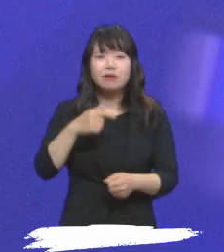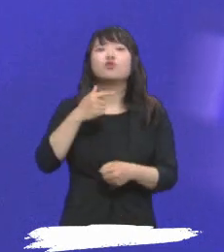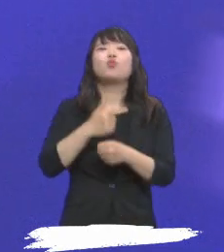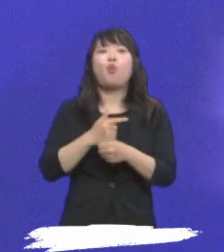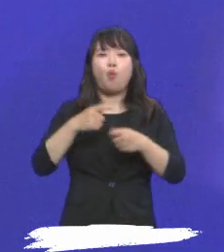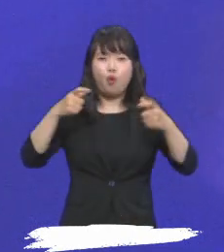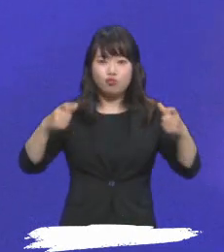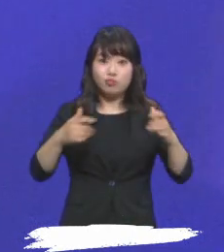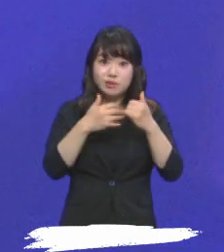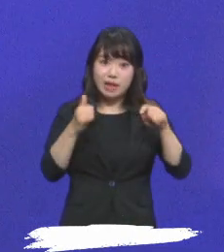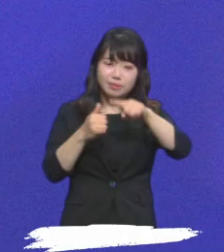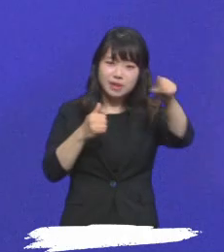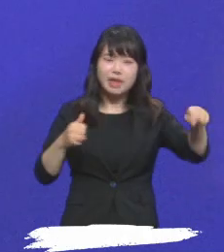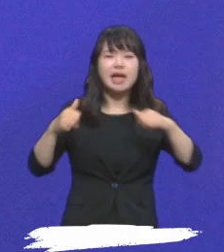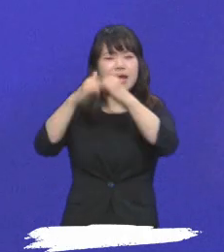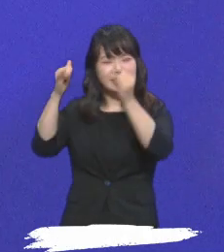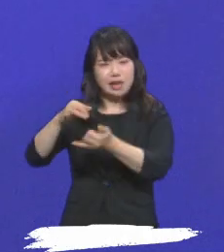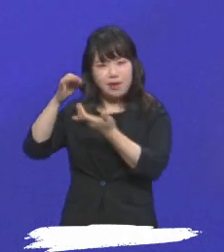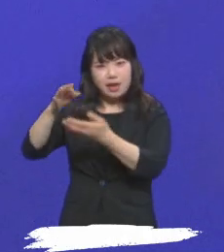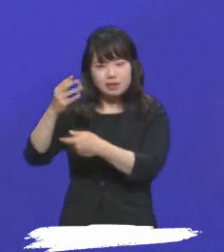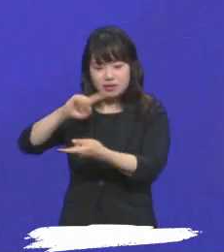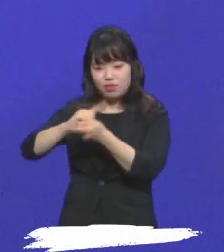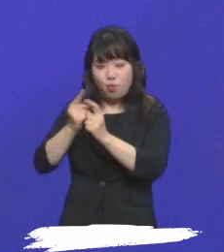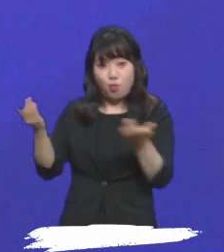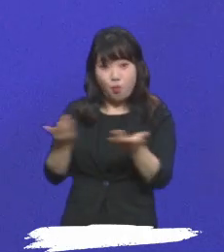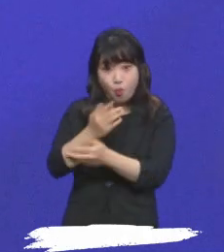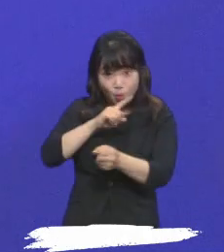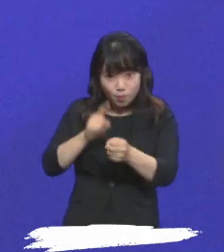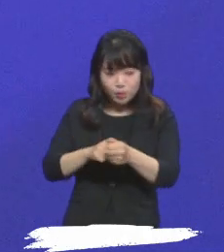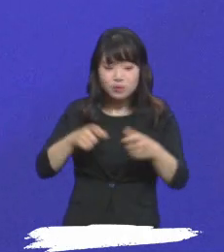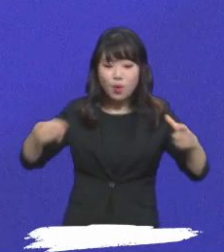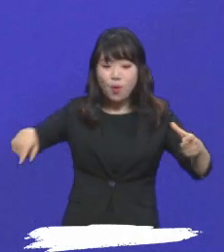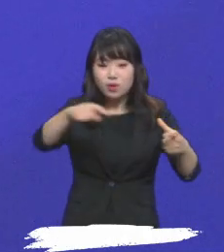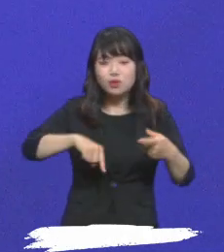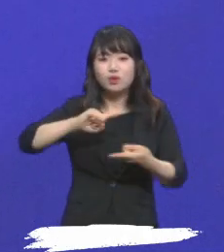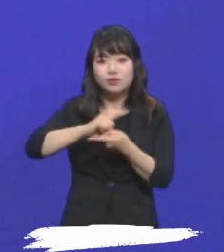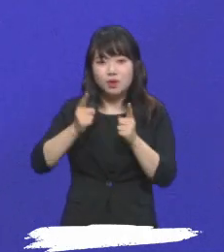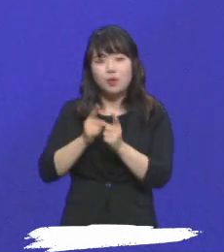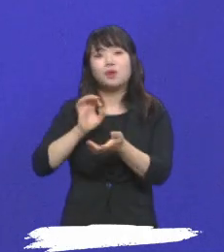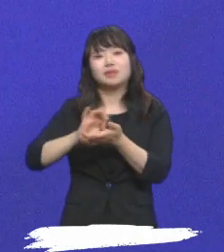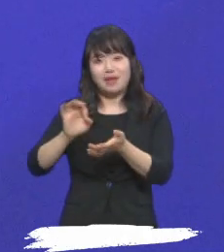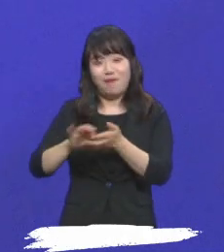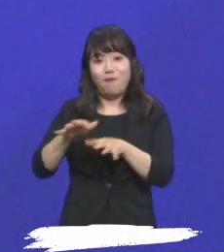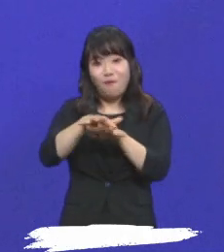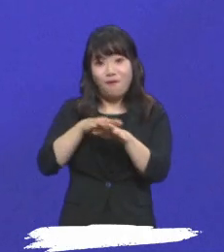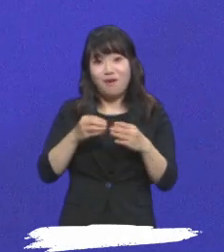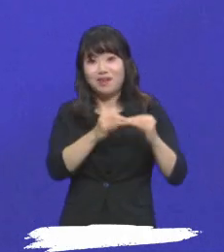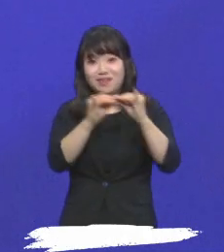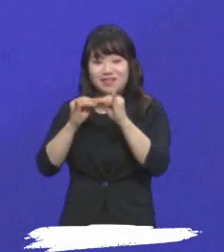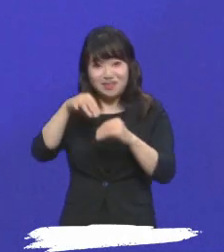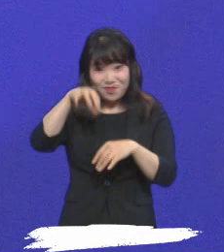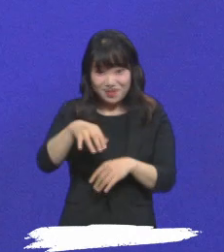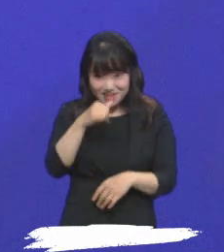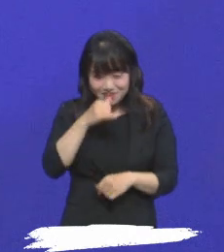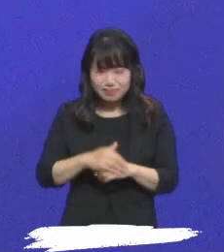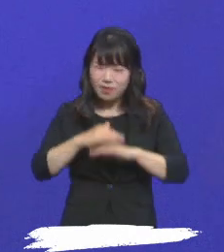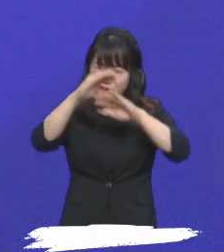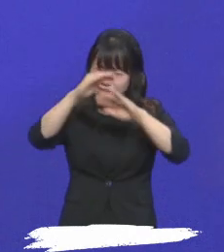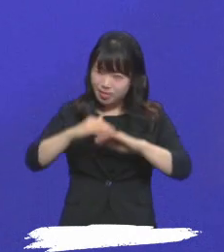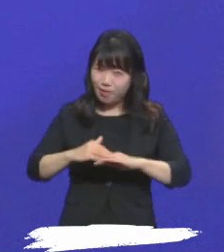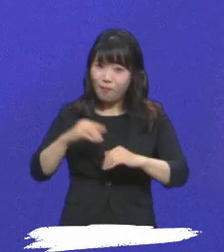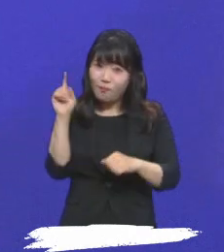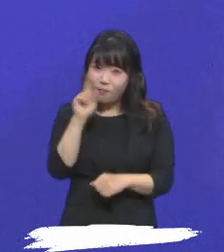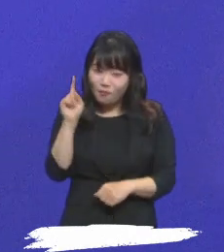많은 사람들에게 사회적 가치를 공유할 수 있도록 공간을 함께 쓰며 협동하고 있는 곳이 있습니다. 어떤 가치를